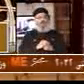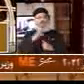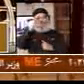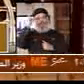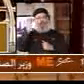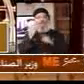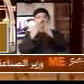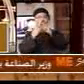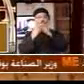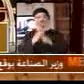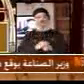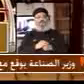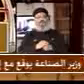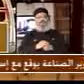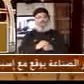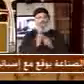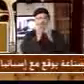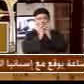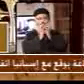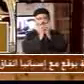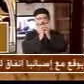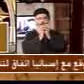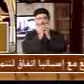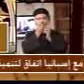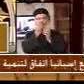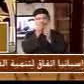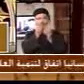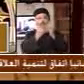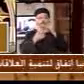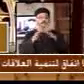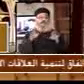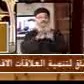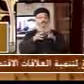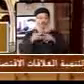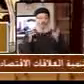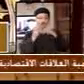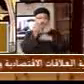مثال ثالث، الخميرة الصغيرة التي تخمر العجين كله.